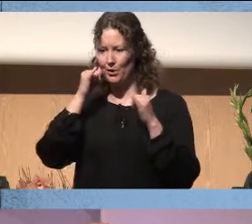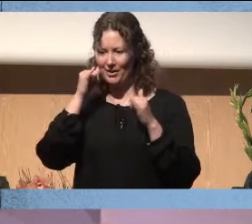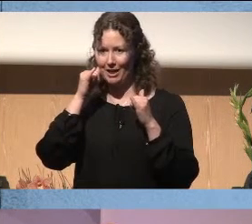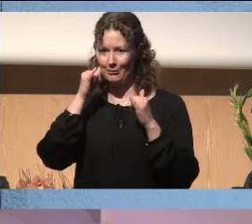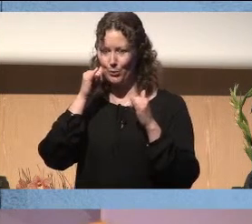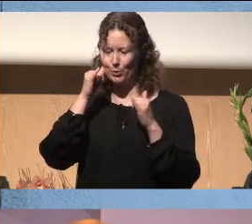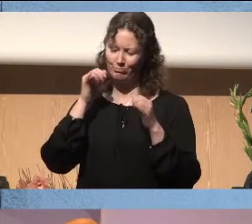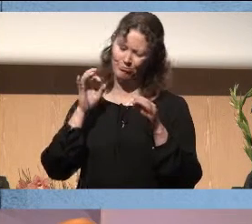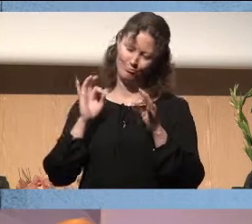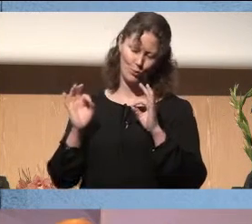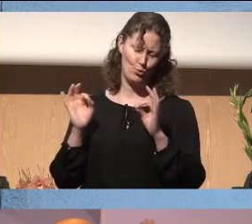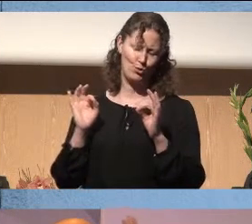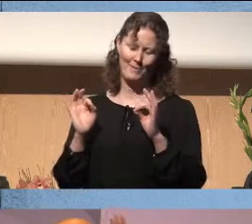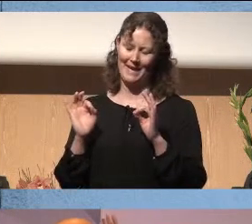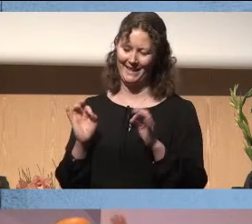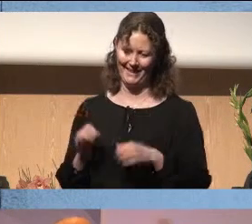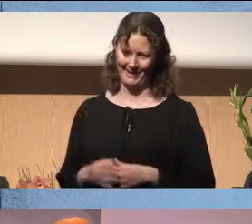utmerket.